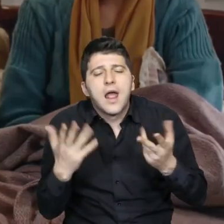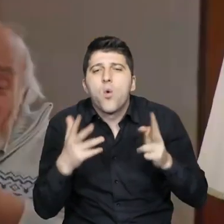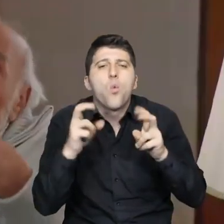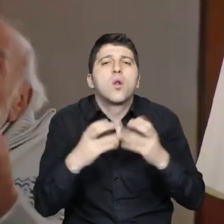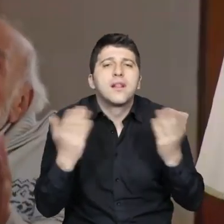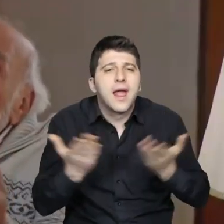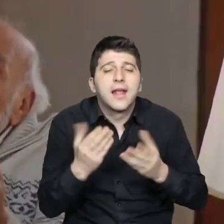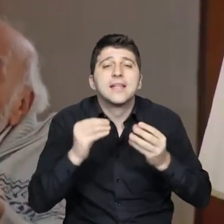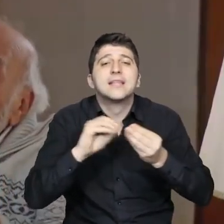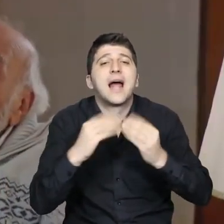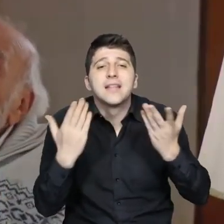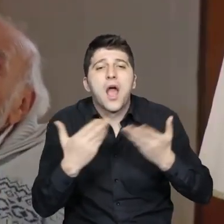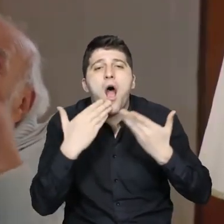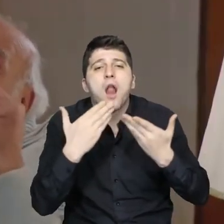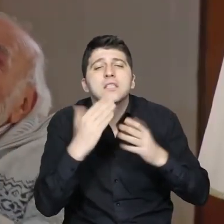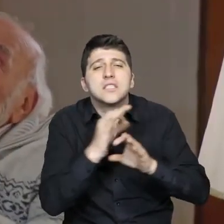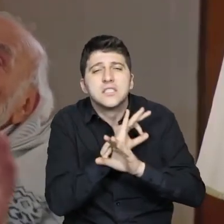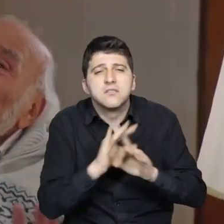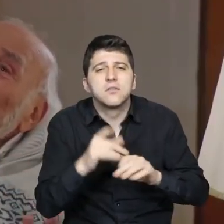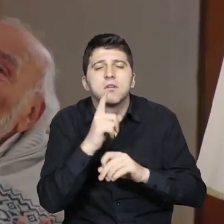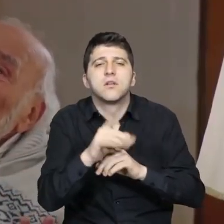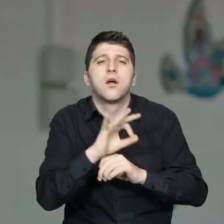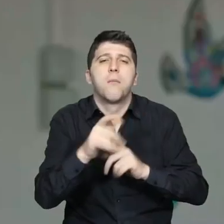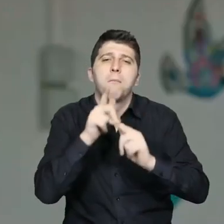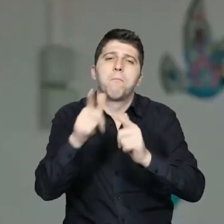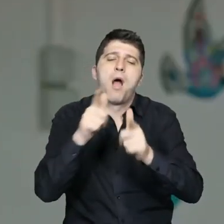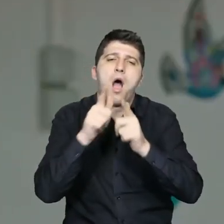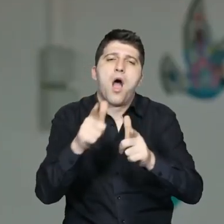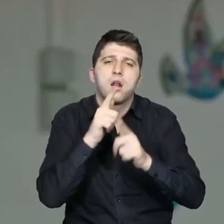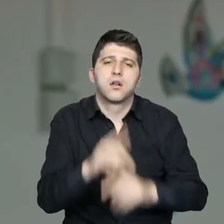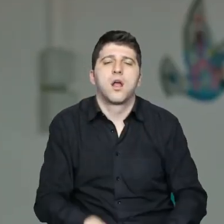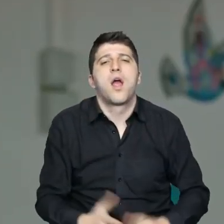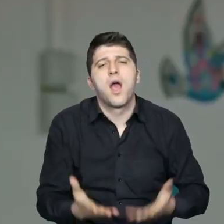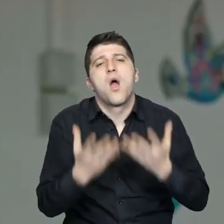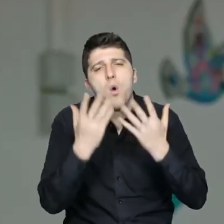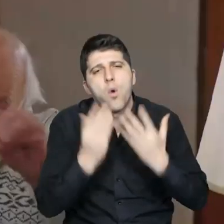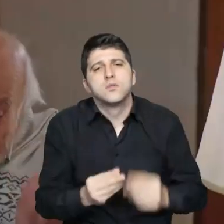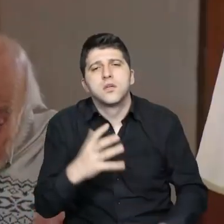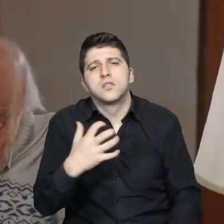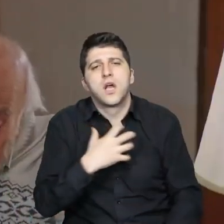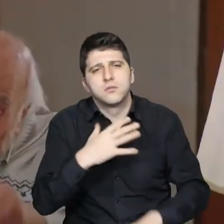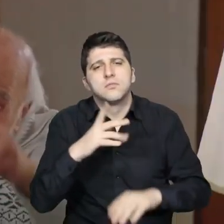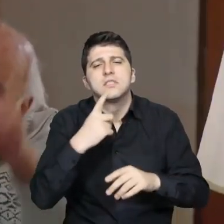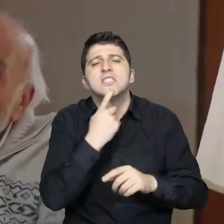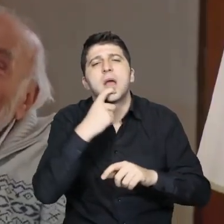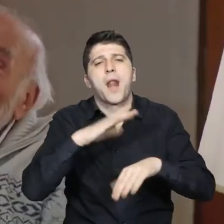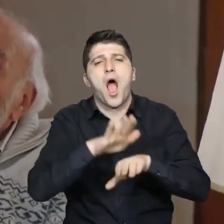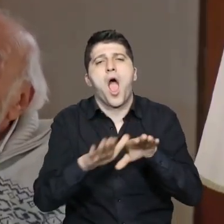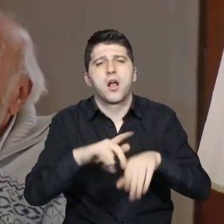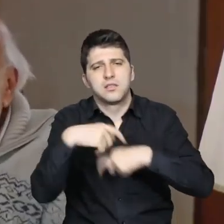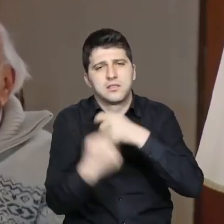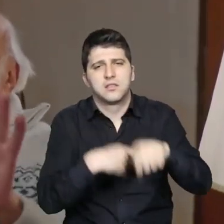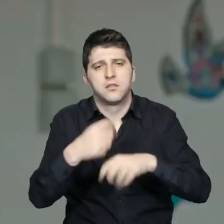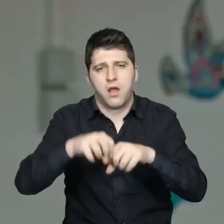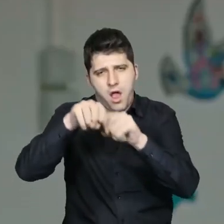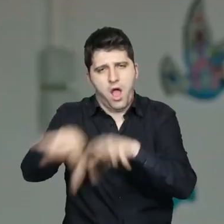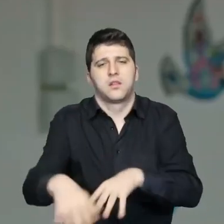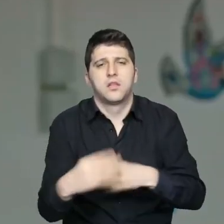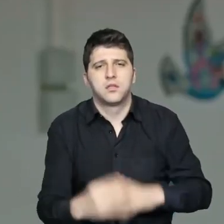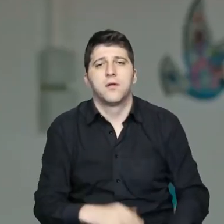değildir dertlerini anlatmadan boyuna ateş edip duruyorsun. Oldu olacak. Ayaklarından zincirleyip kör kuyuya at,